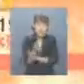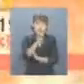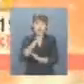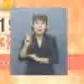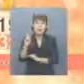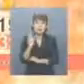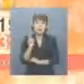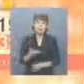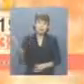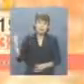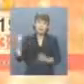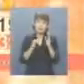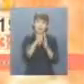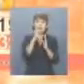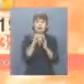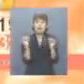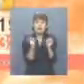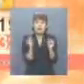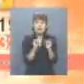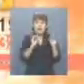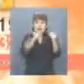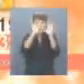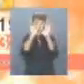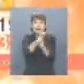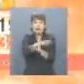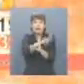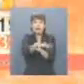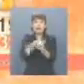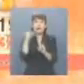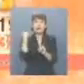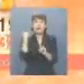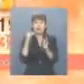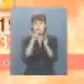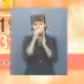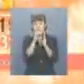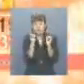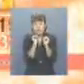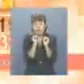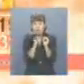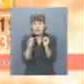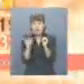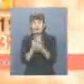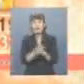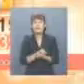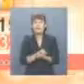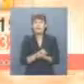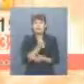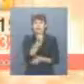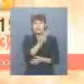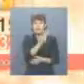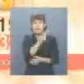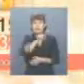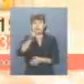ภาคเหนืออากาศเย็นถึงหนาวกับมีหมอกในตอนเช้าตอนบนของภาคอากาศค่อนข้างหนาวถึงหนาวอุณหภูมิระหว่าง 14-17 องศาเซลเ